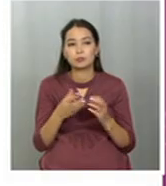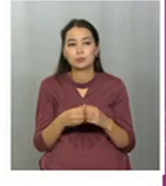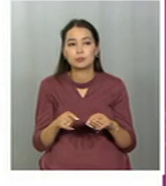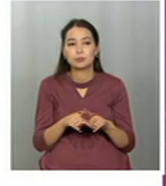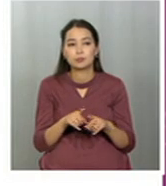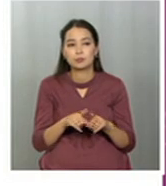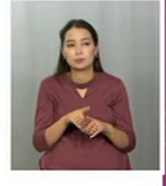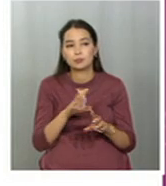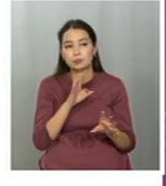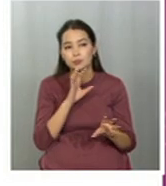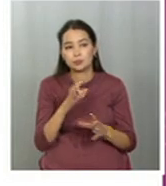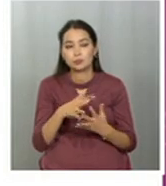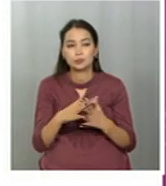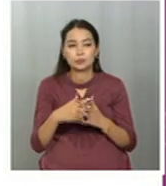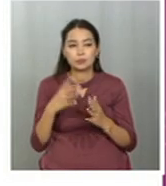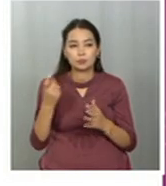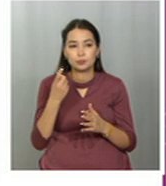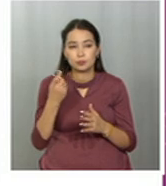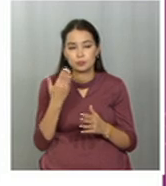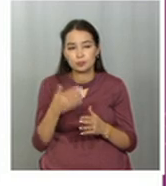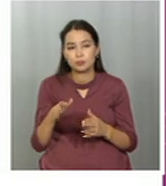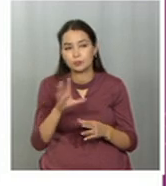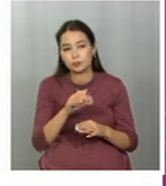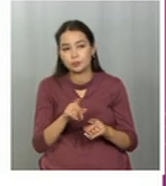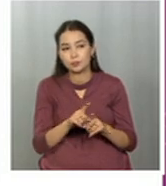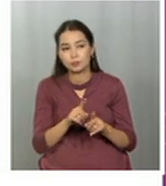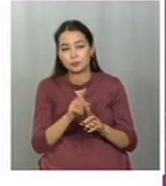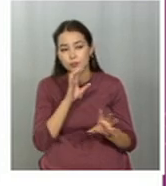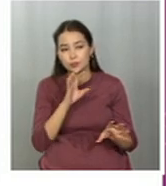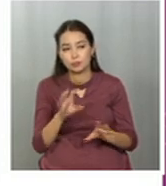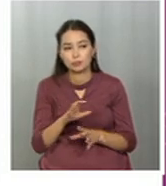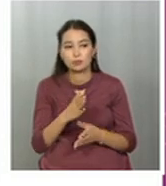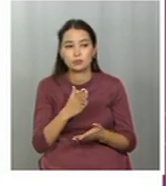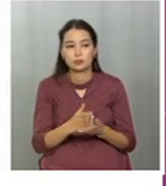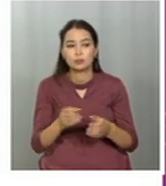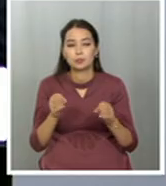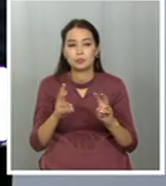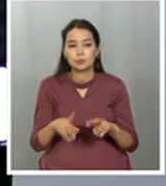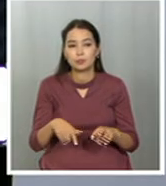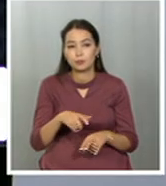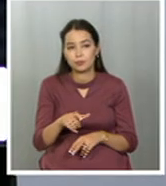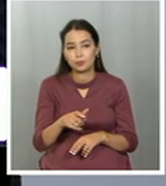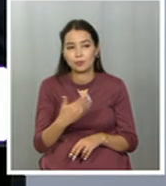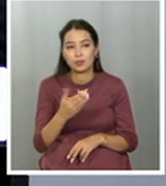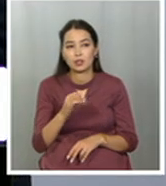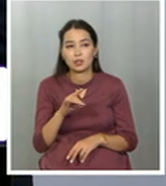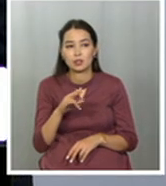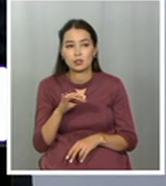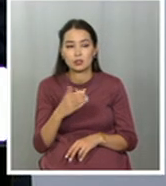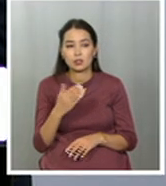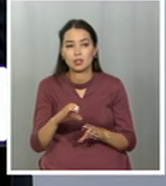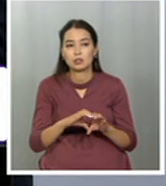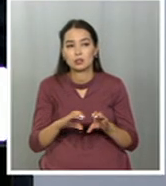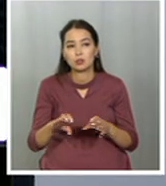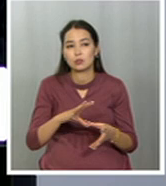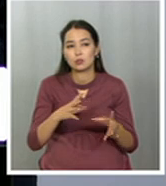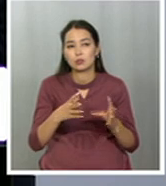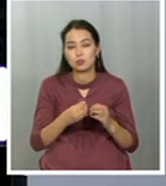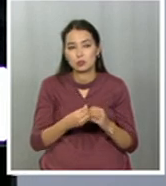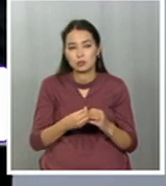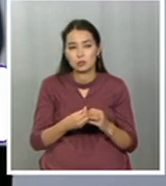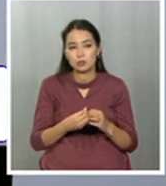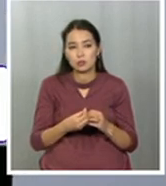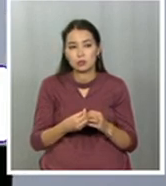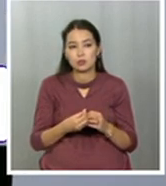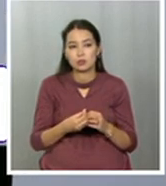ауыл шаруашылық аумақтарын сумен қамтамасыз етуге негізделген. Алайда бұл Ертіс-Қарағанды канал арқылы келетін судың жалпы